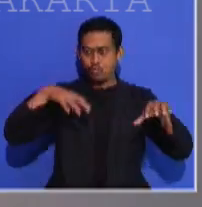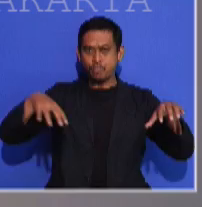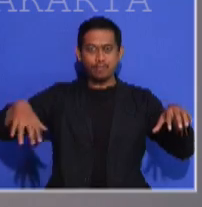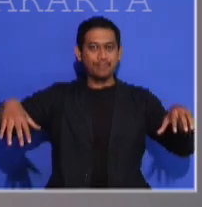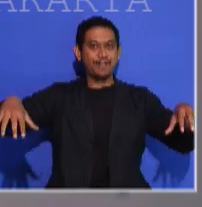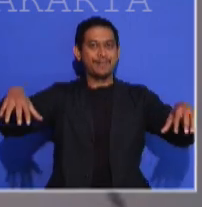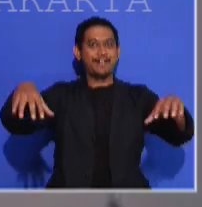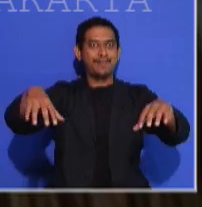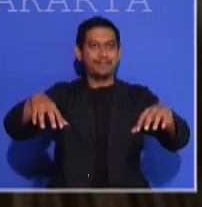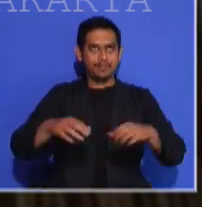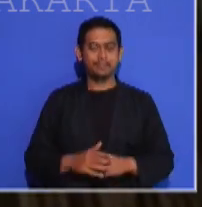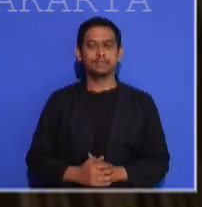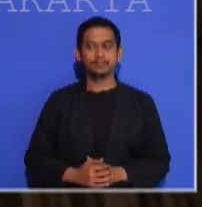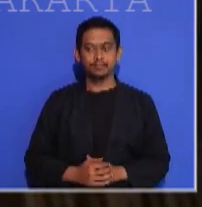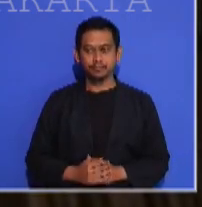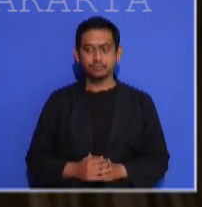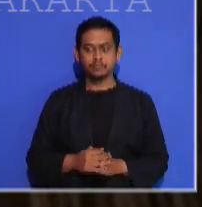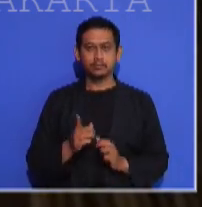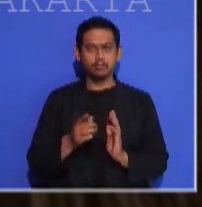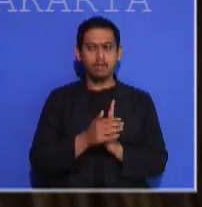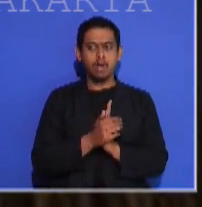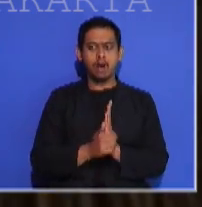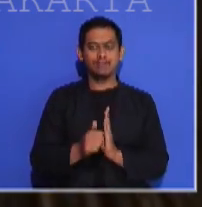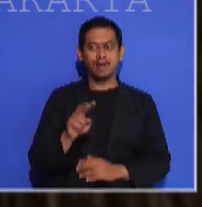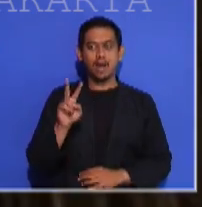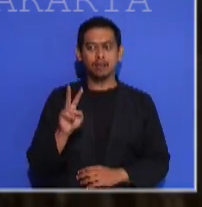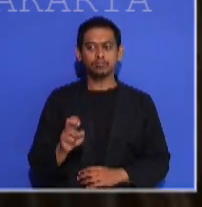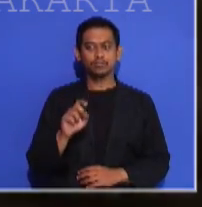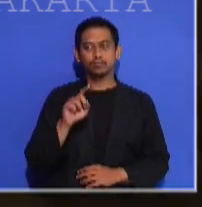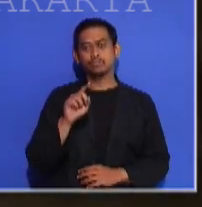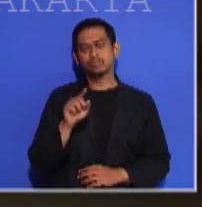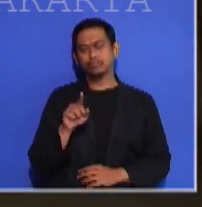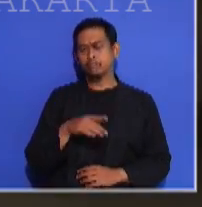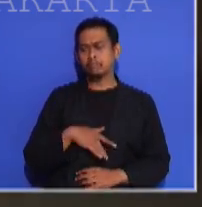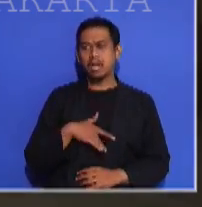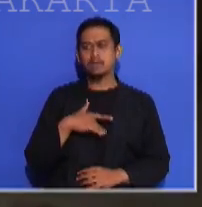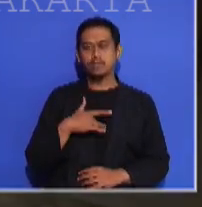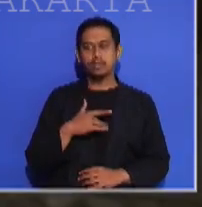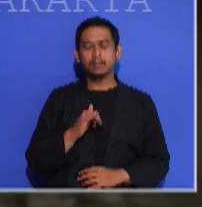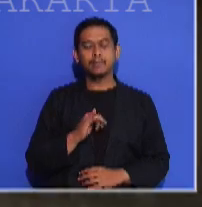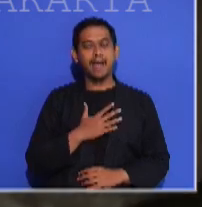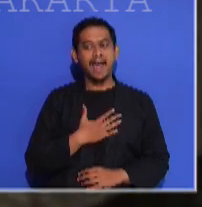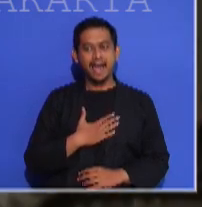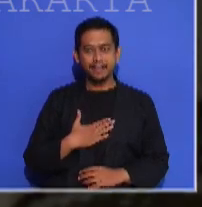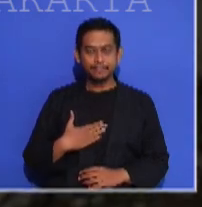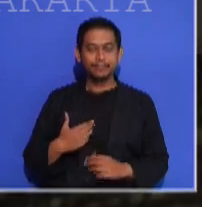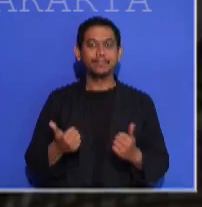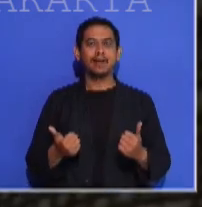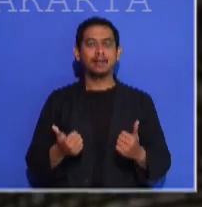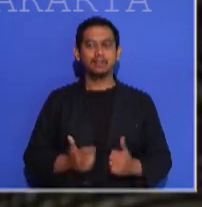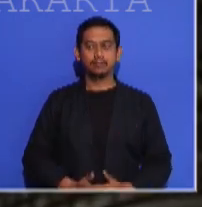dipun betaken kaprigelan ingkang mirunggan sarta dipun betaken raos ingkang sabar lan tlatos ing salebeting